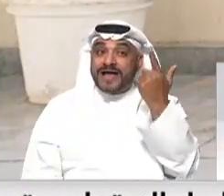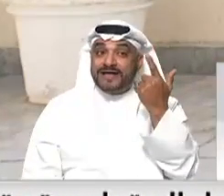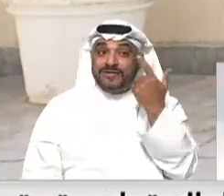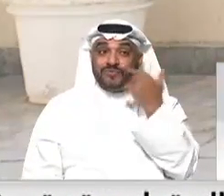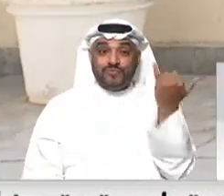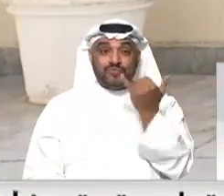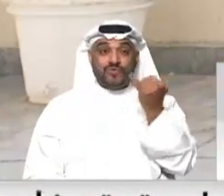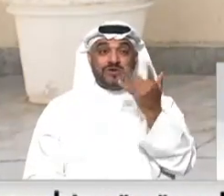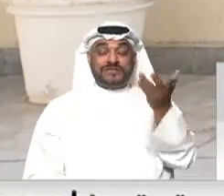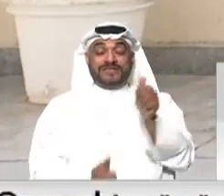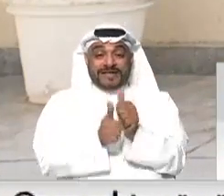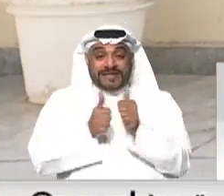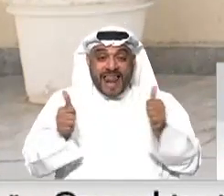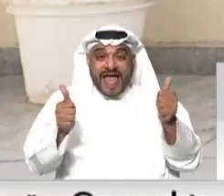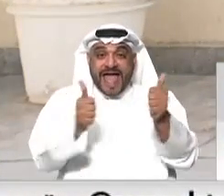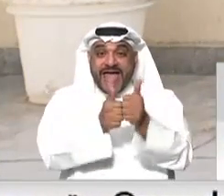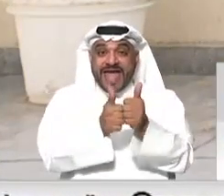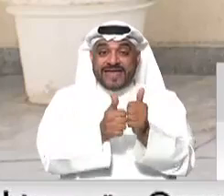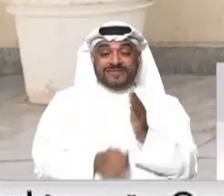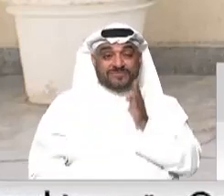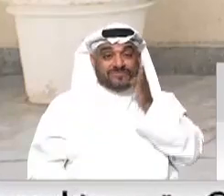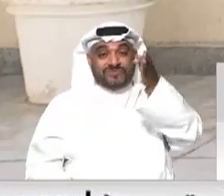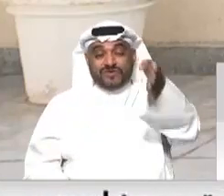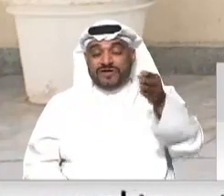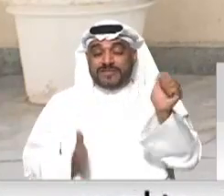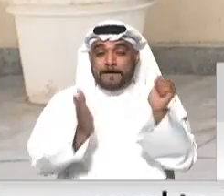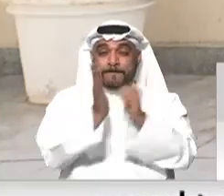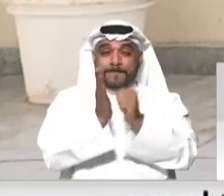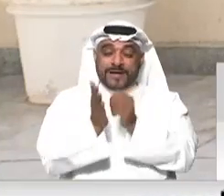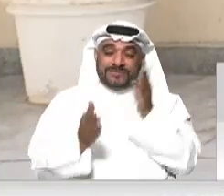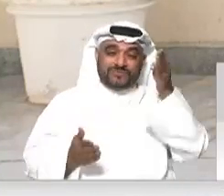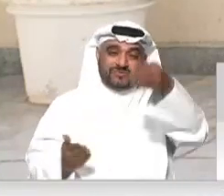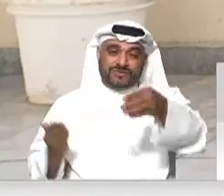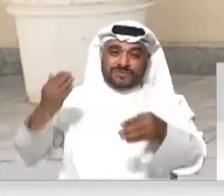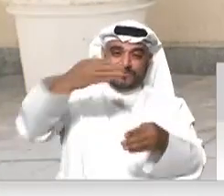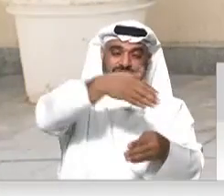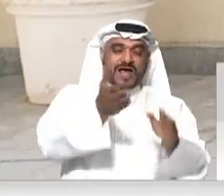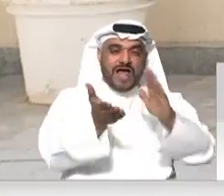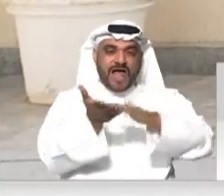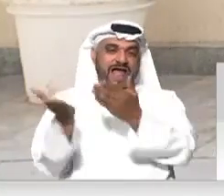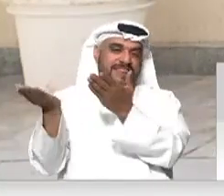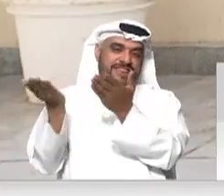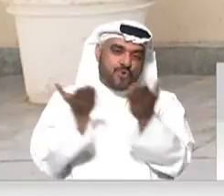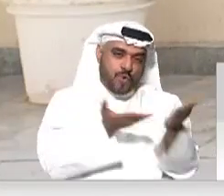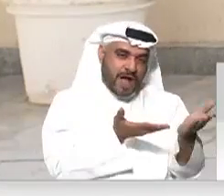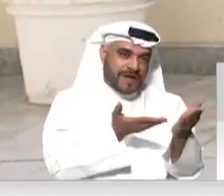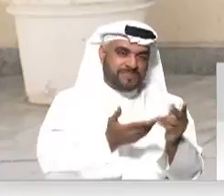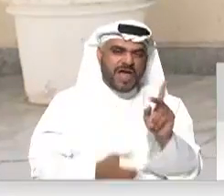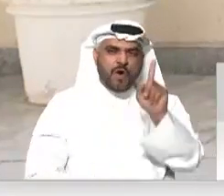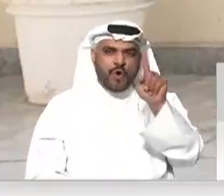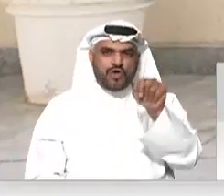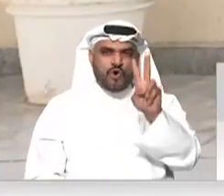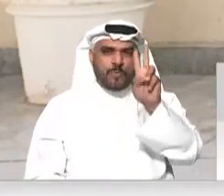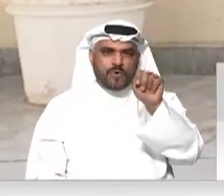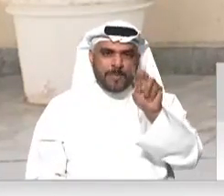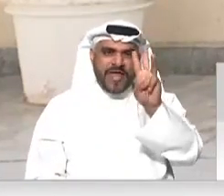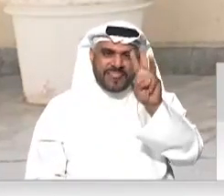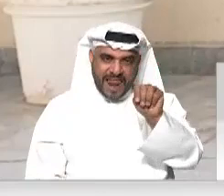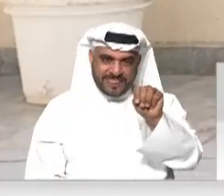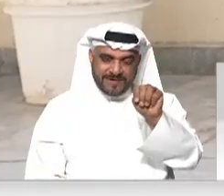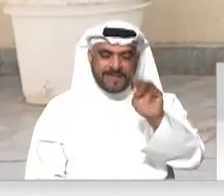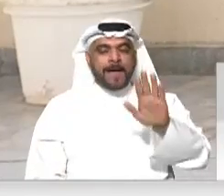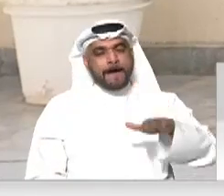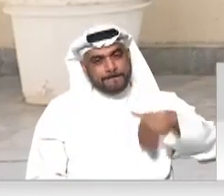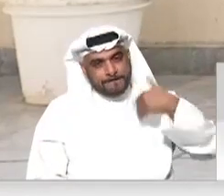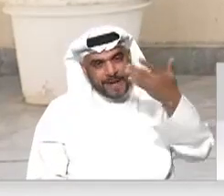القرايب والأهل تم زيارتهم والدواوين القريبة، بس هذا في أول يومين أو ثلاثة أيام، بعدين والله كله